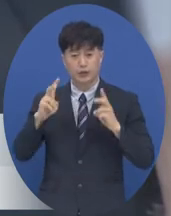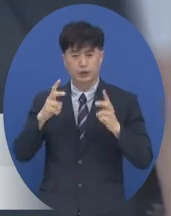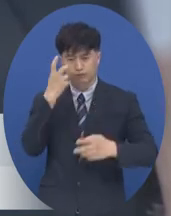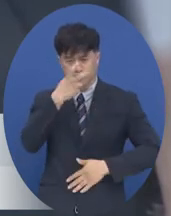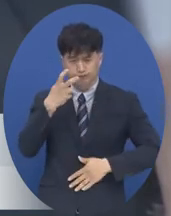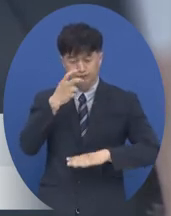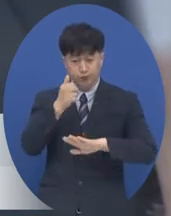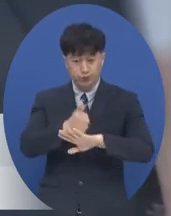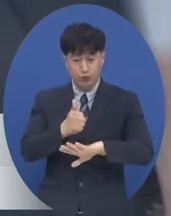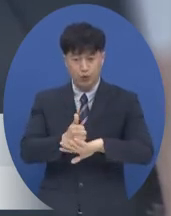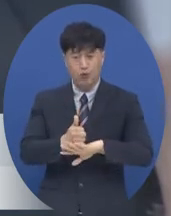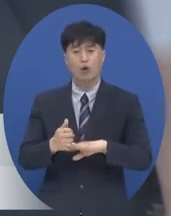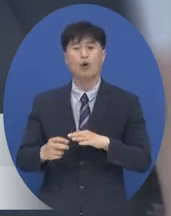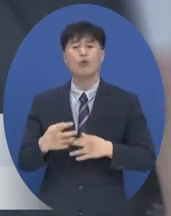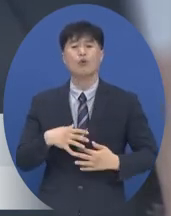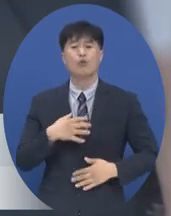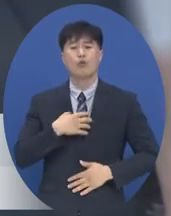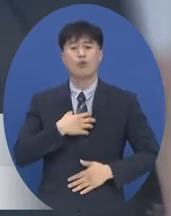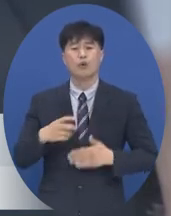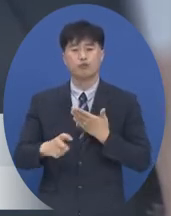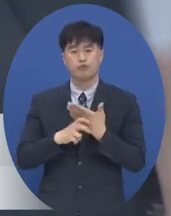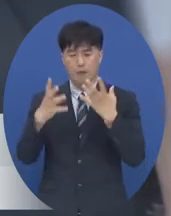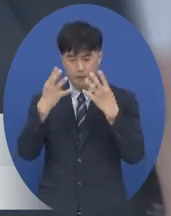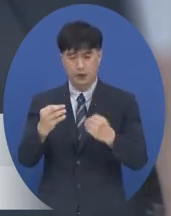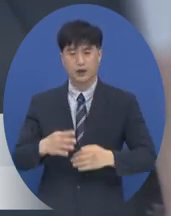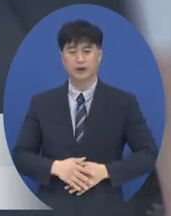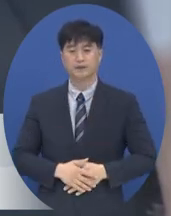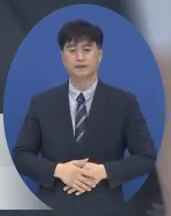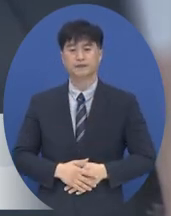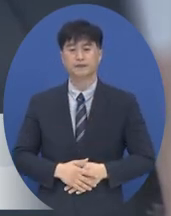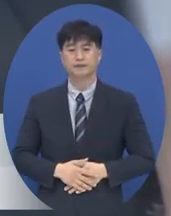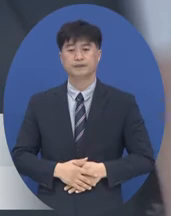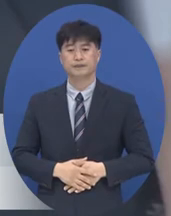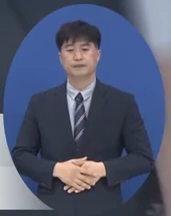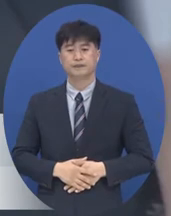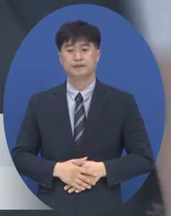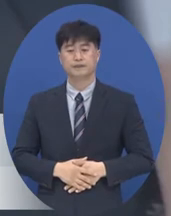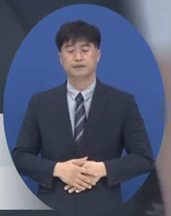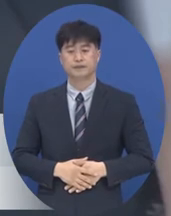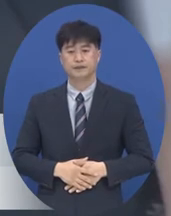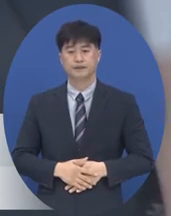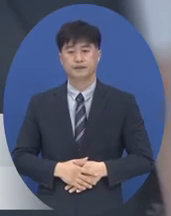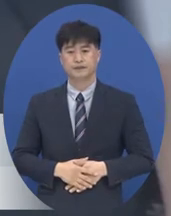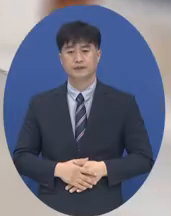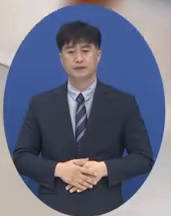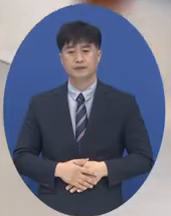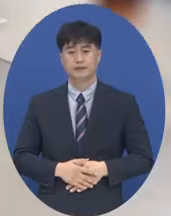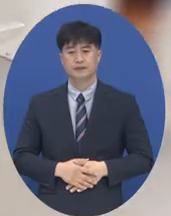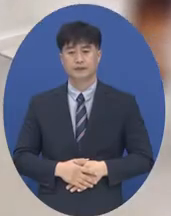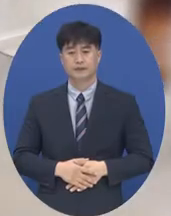봤더니 위험한 불법 행위가 곳곳에서 있었습니다. 최지현 기자가 현장 전해드립니다.